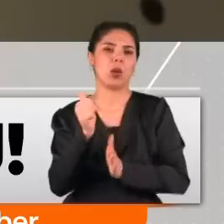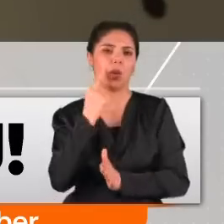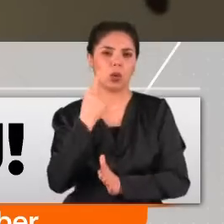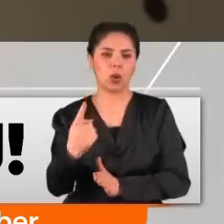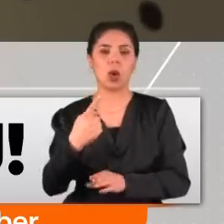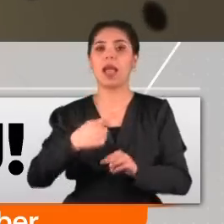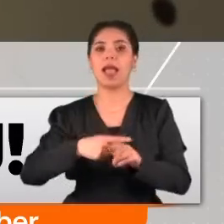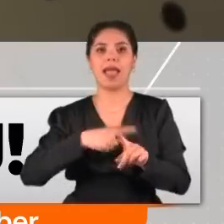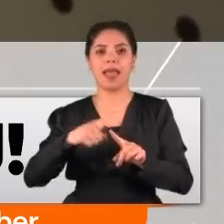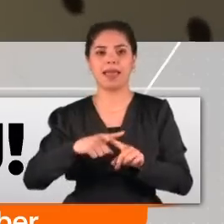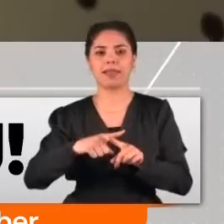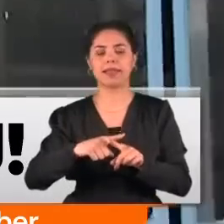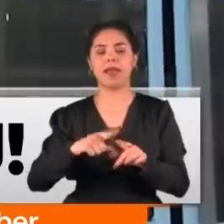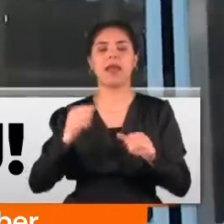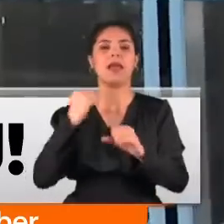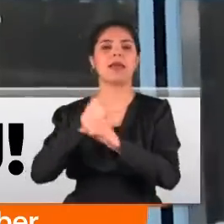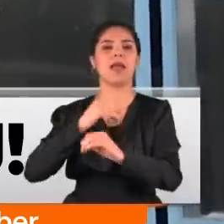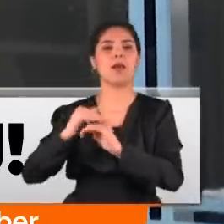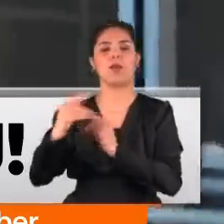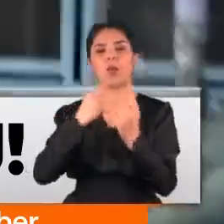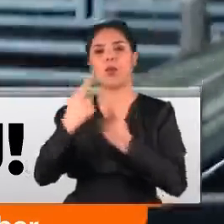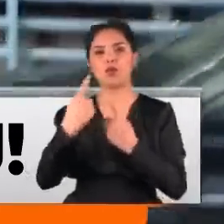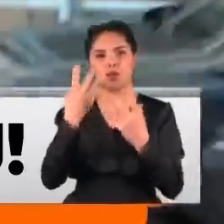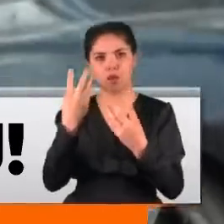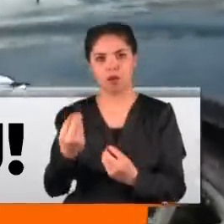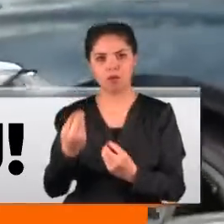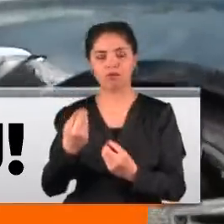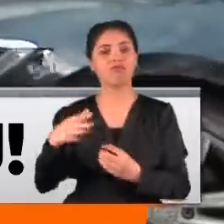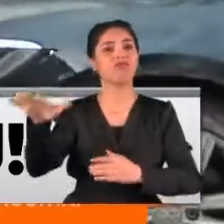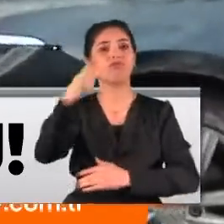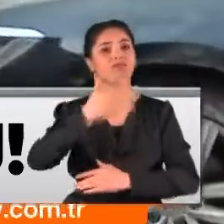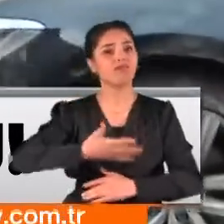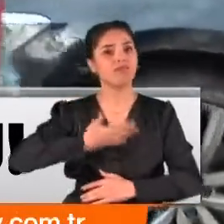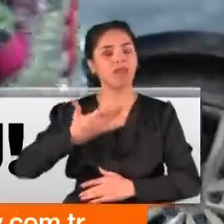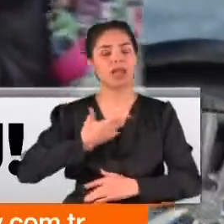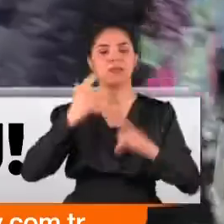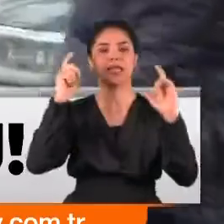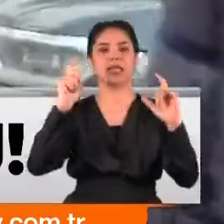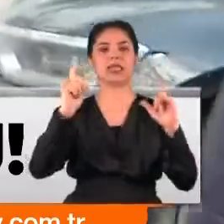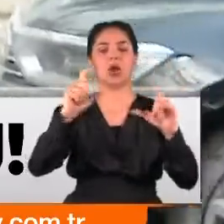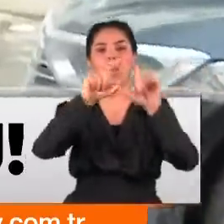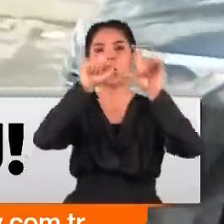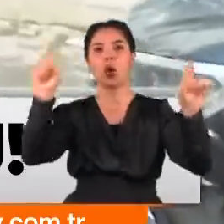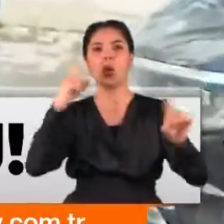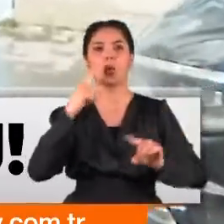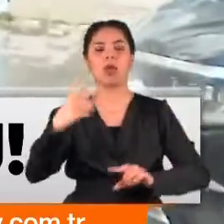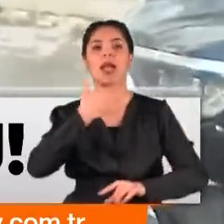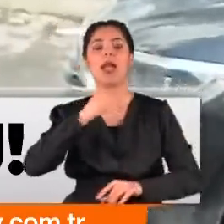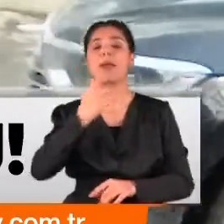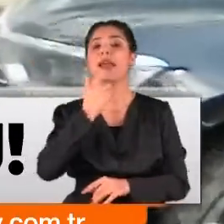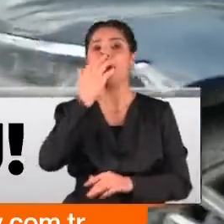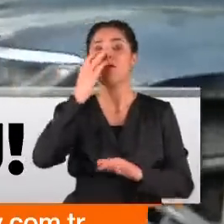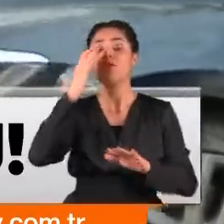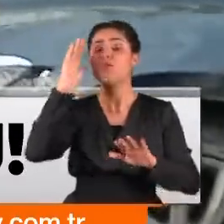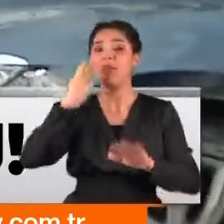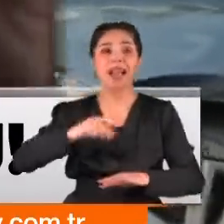biten e eteği genel kurulda görüşmeye başlıyoruz ve çevrildiği nokta bir kez daha sosyal güvenlik kurumları olacak emeklilikte yaşa